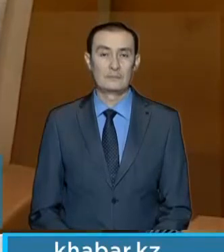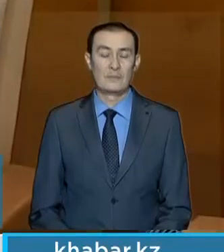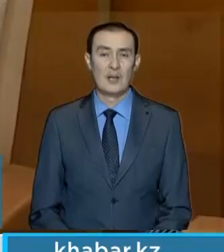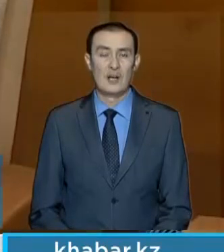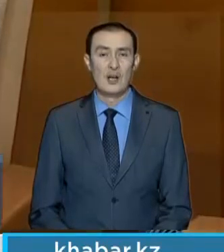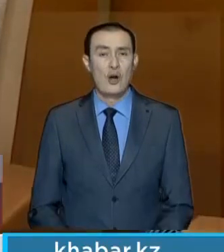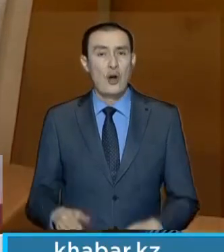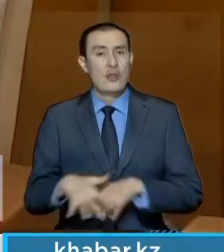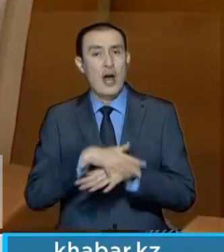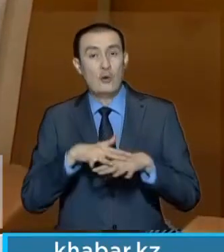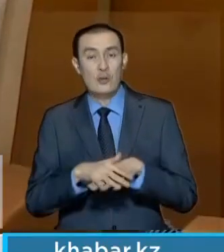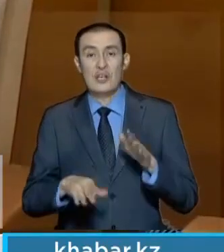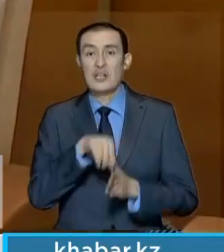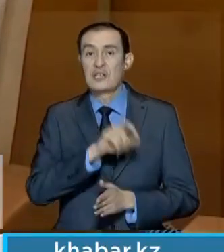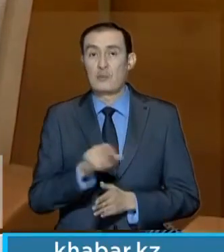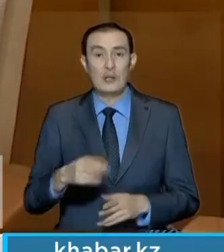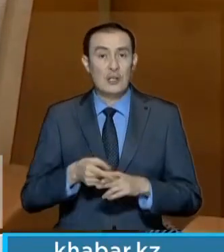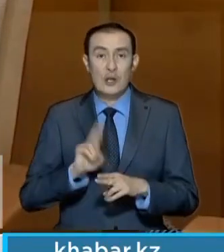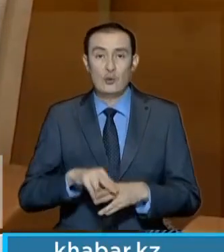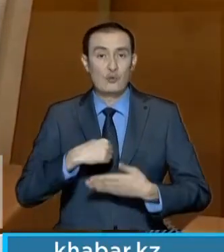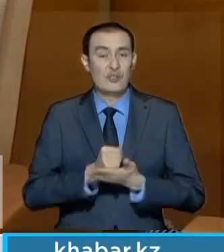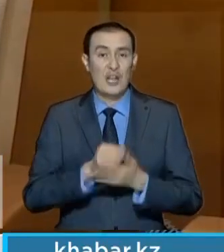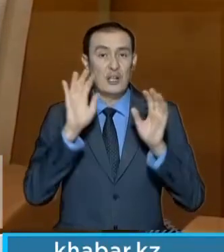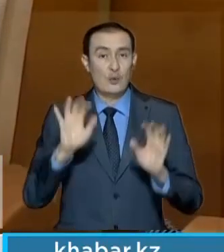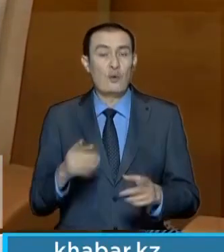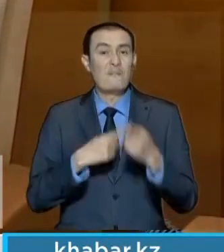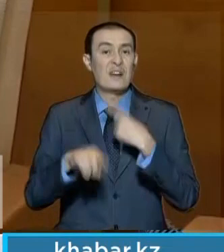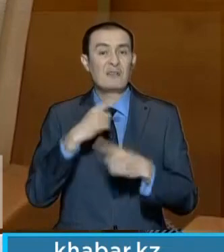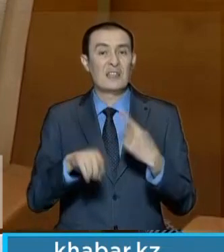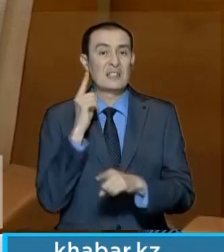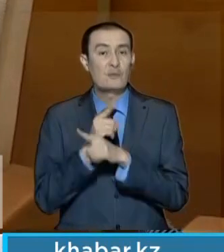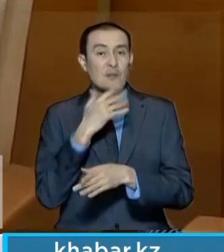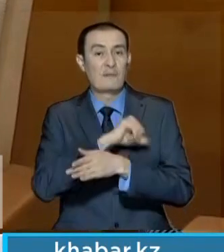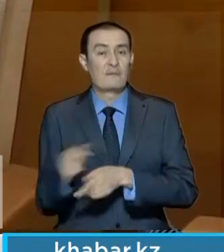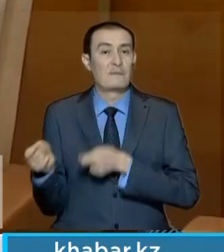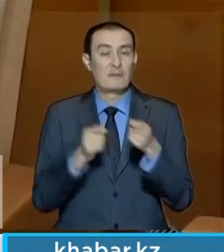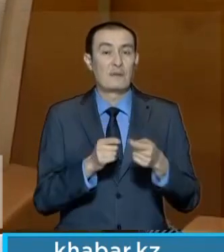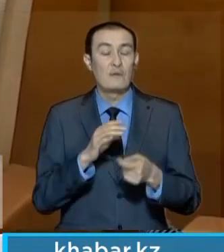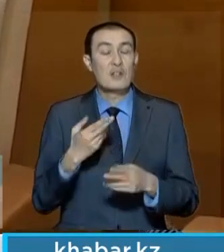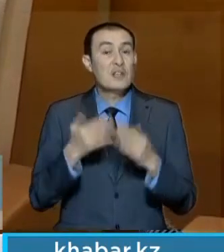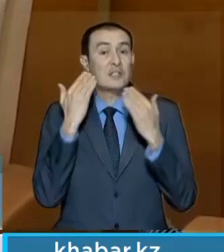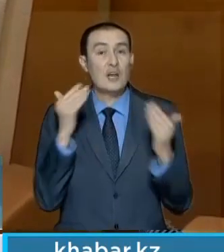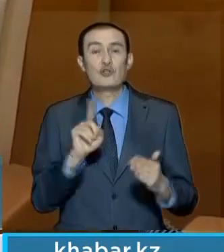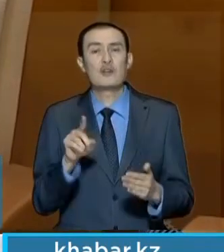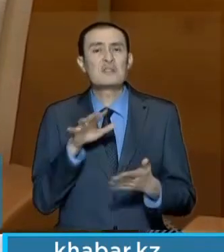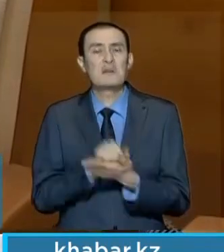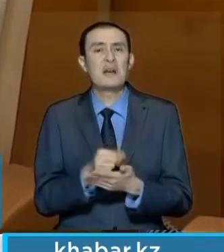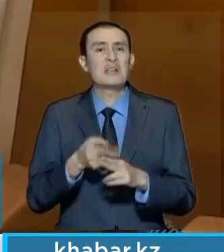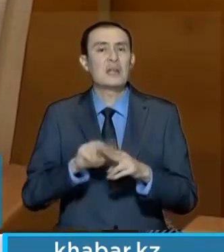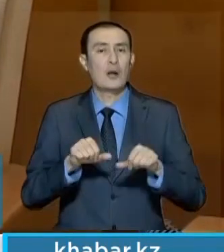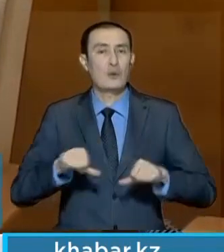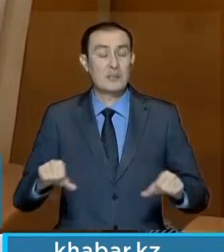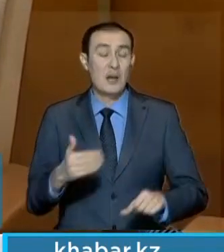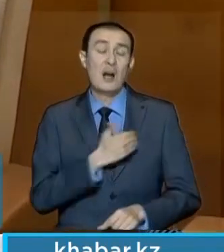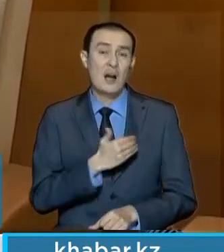Ни общество, ни депутаты, которые принимали закон о возврате незаконно выведенных активов, не ведают, чем занимается комитет.